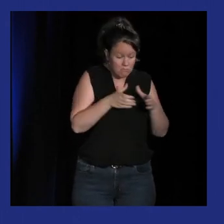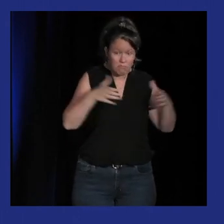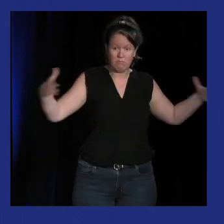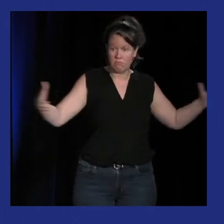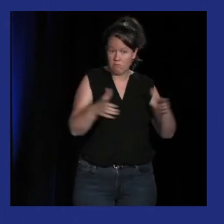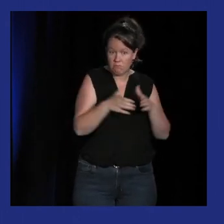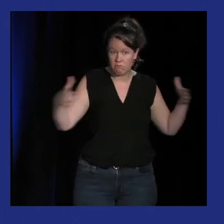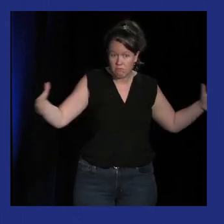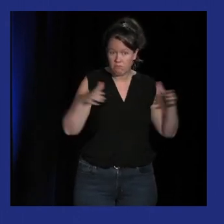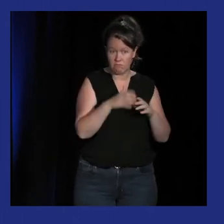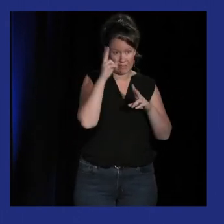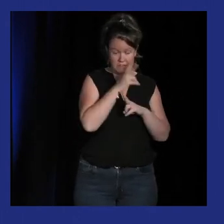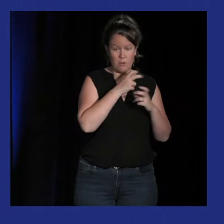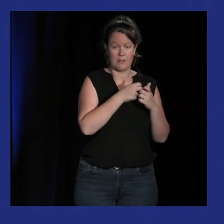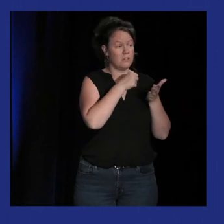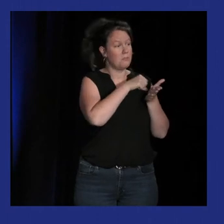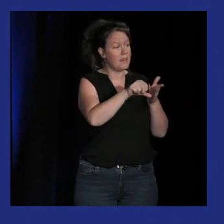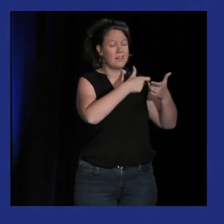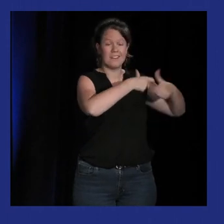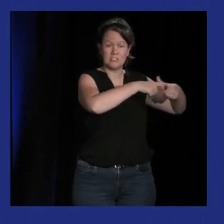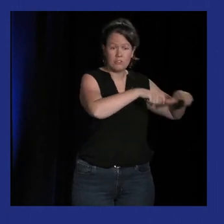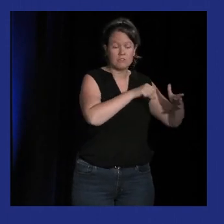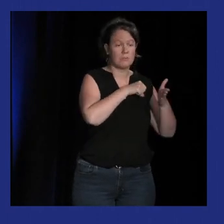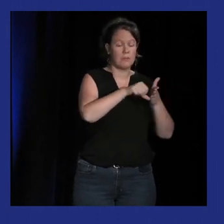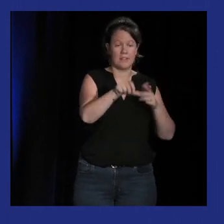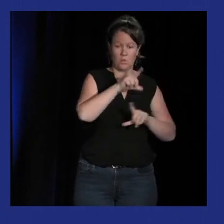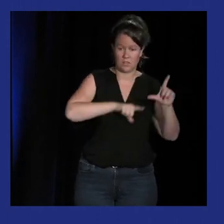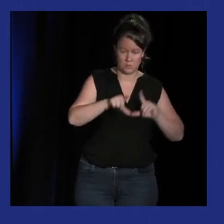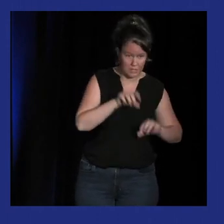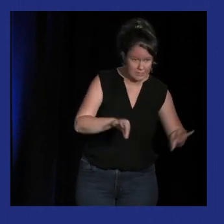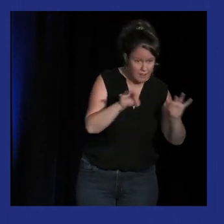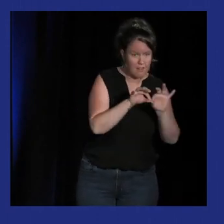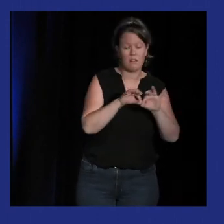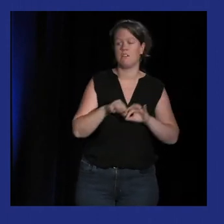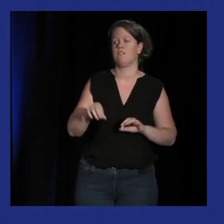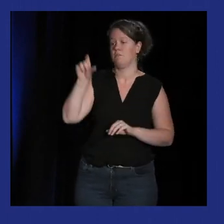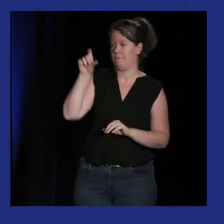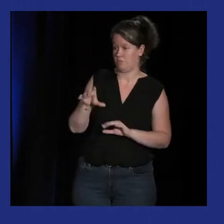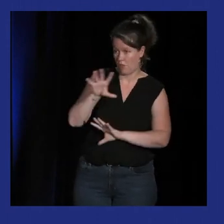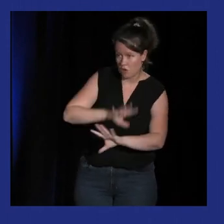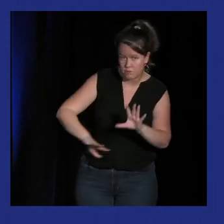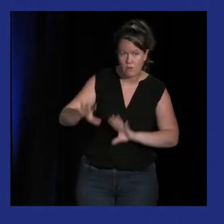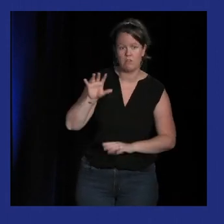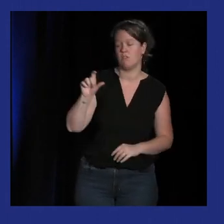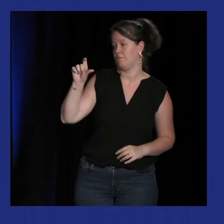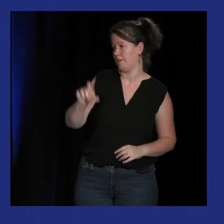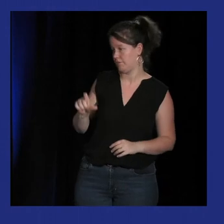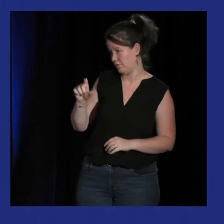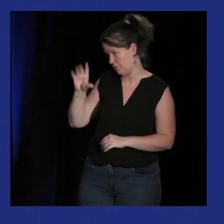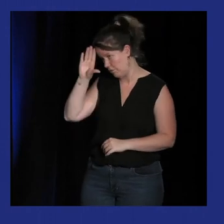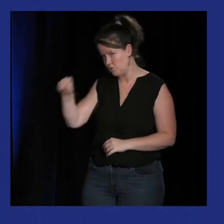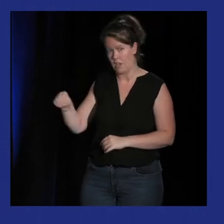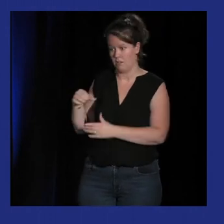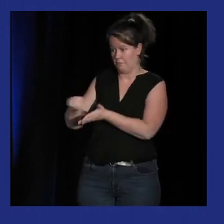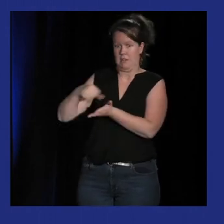que il faut payer les licences il faut payer la location d'une salle il faut payer un travail d'arrangeur un travail d'arrangeur et puis à la minute que ce soit pour un quatuor